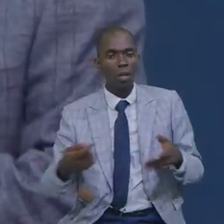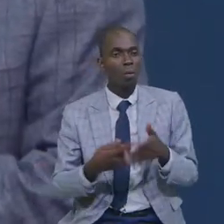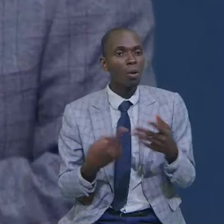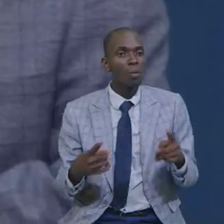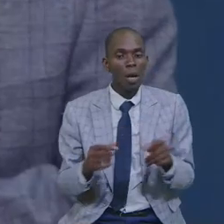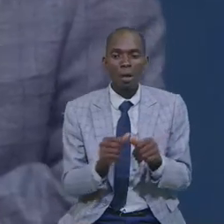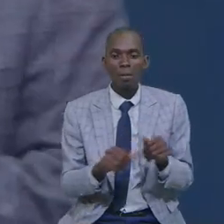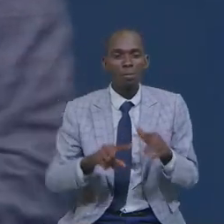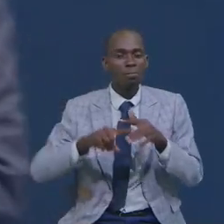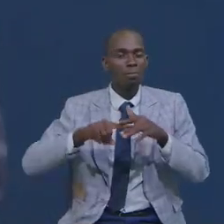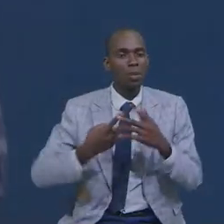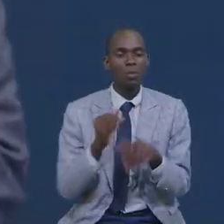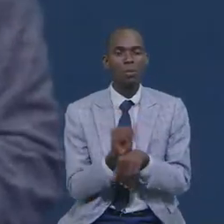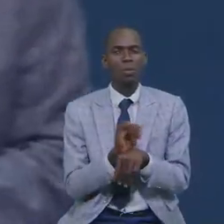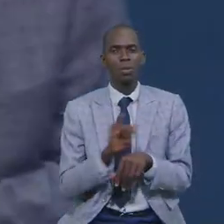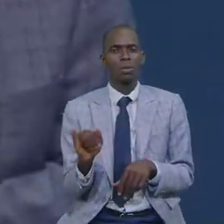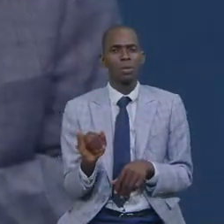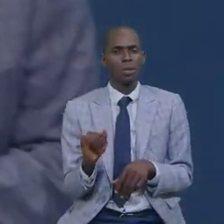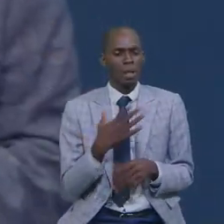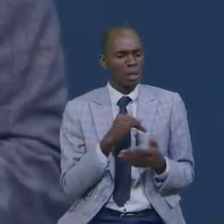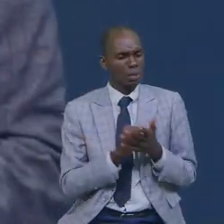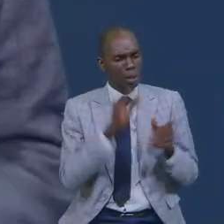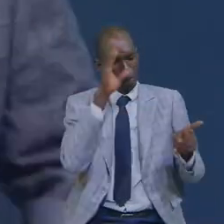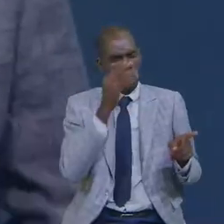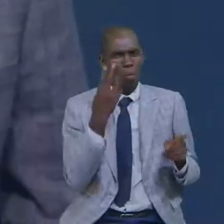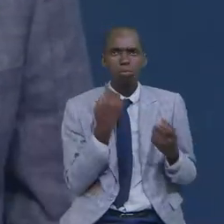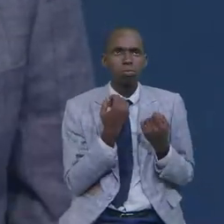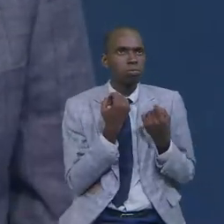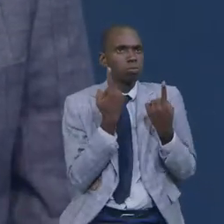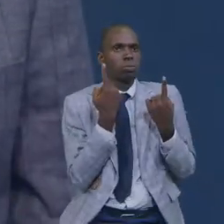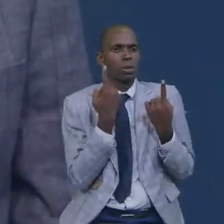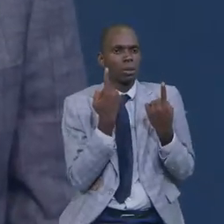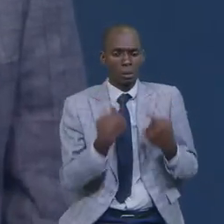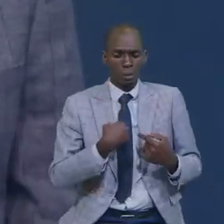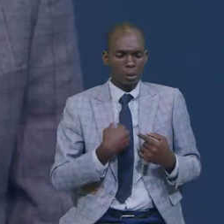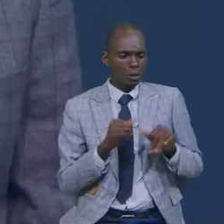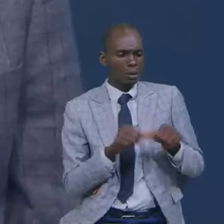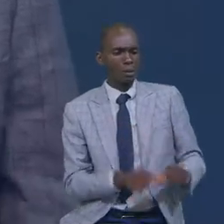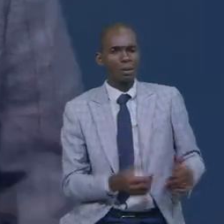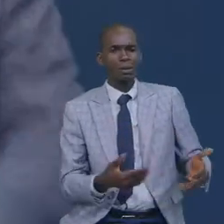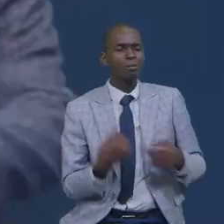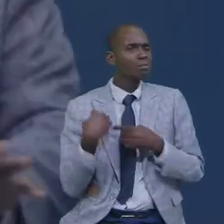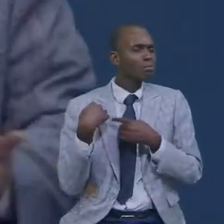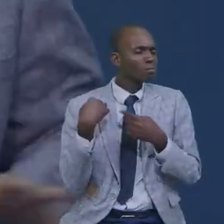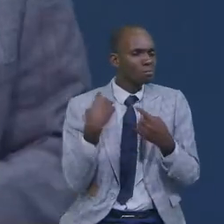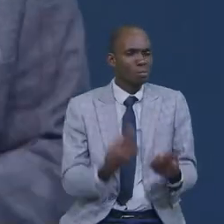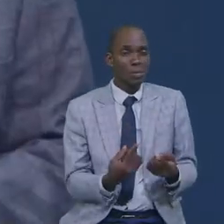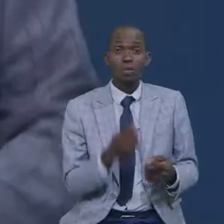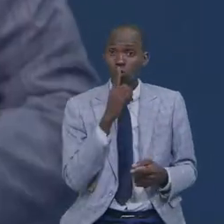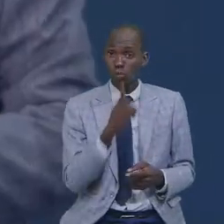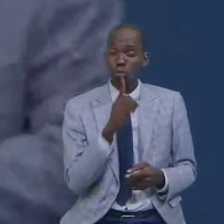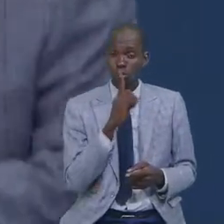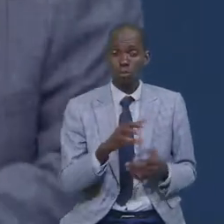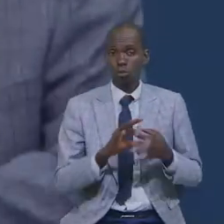et tout à marcher et l'homme était surpris j'étais ici vrai histoire